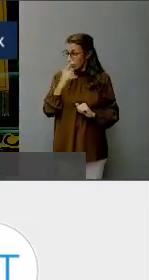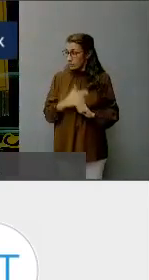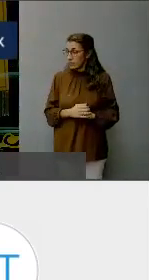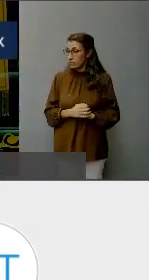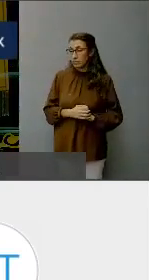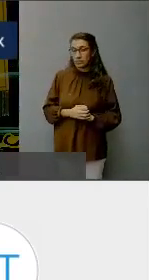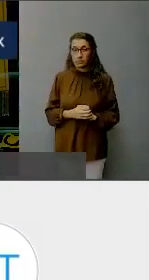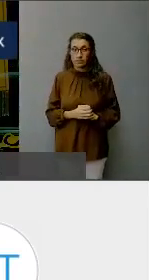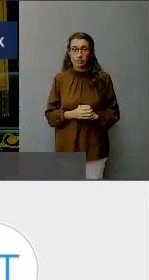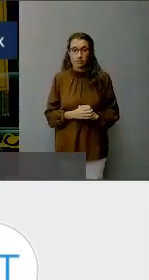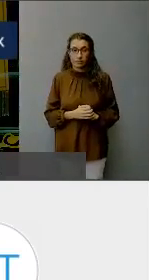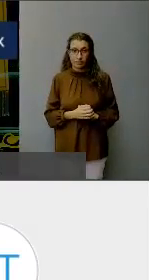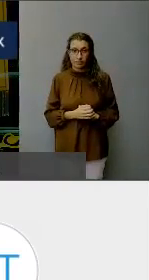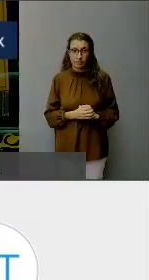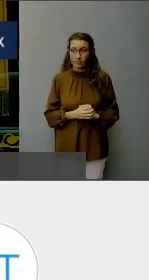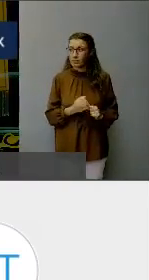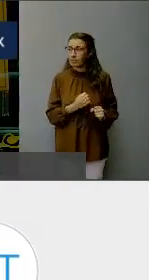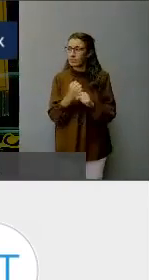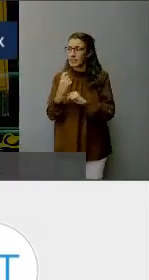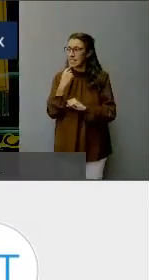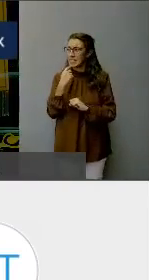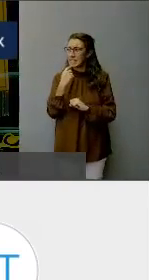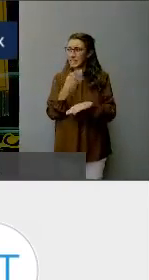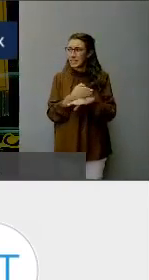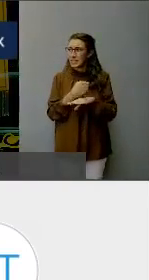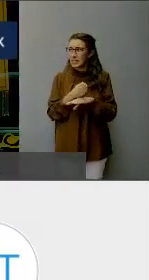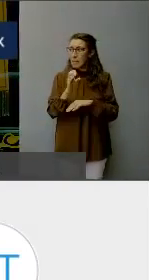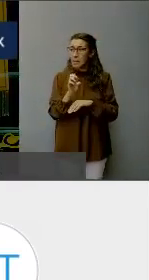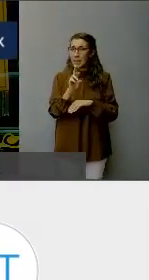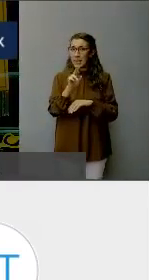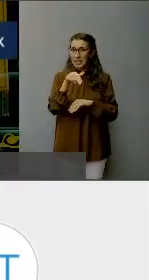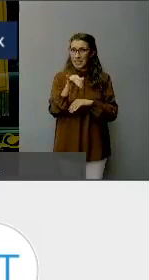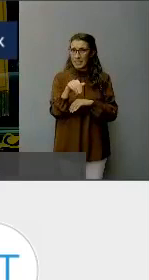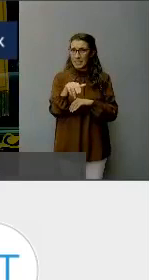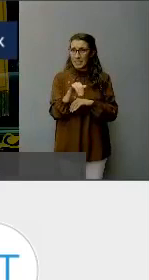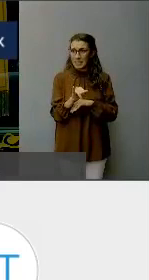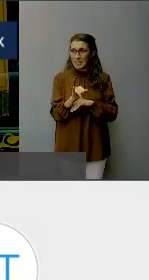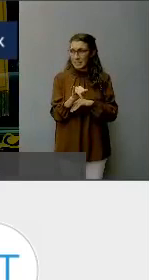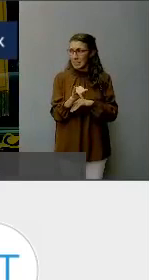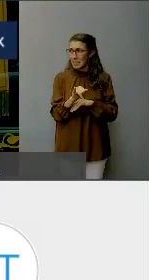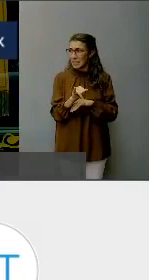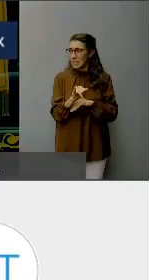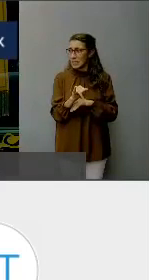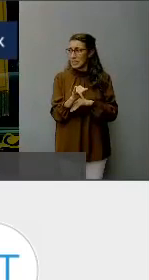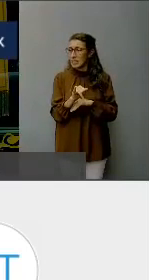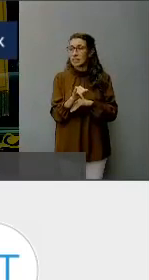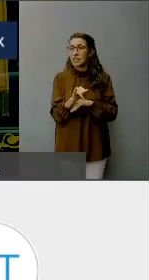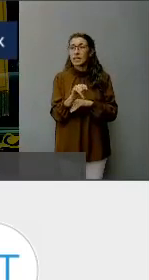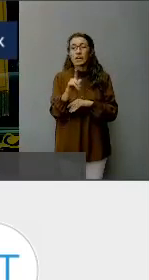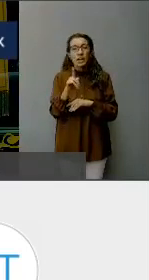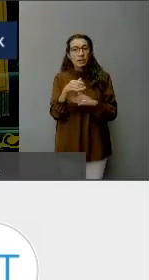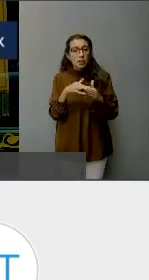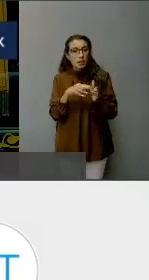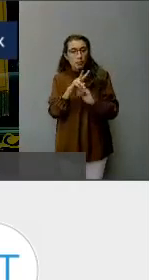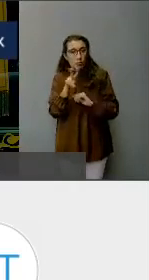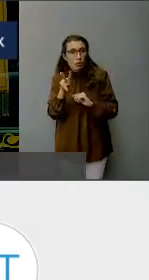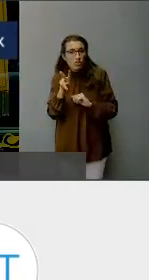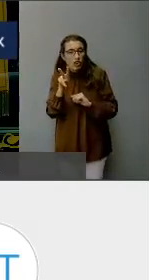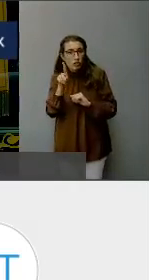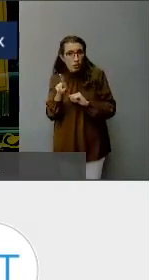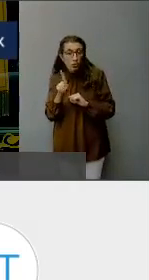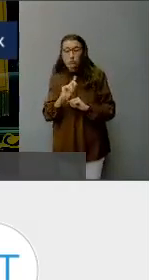prosegue consigliere bernini sempre entro 201 ha già i suoi ecco i numeri